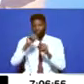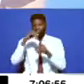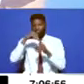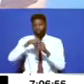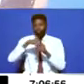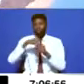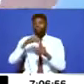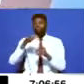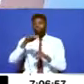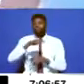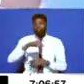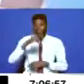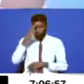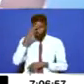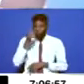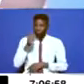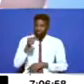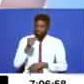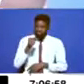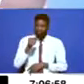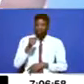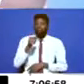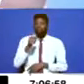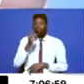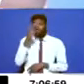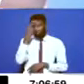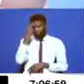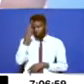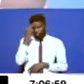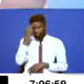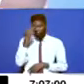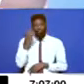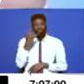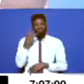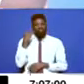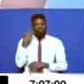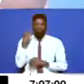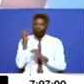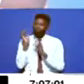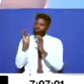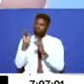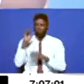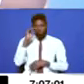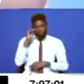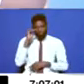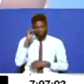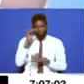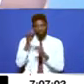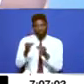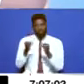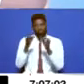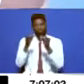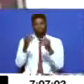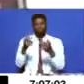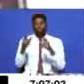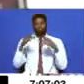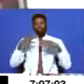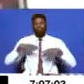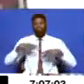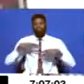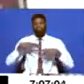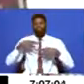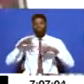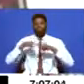Kajiado, Narok, Nakuru, Kilifi na Mombasa ili kutoa nafasi ya maelewano.